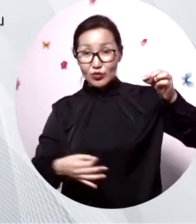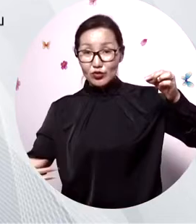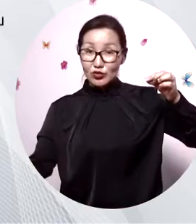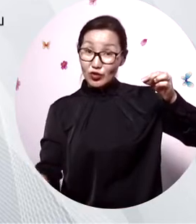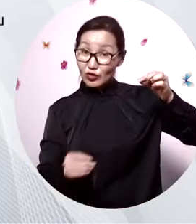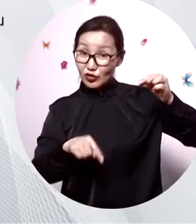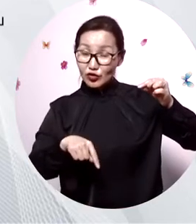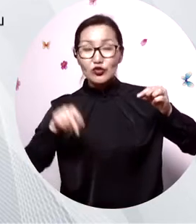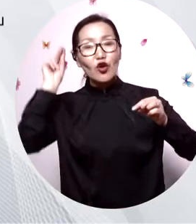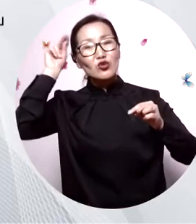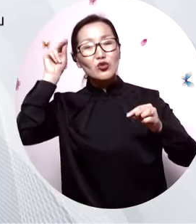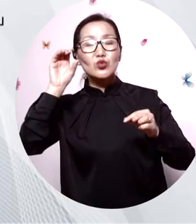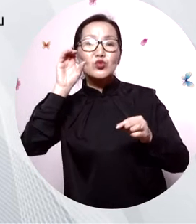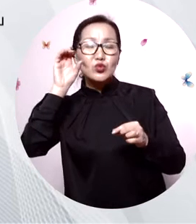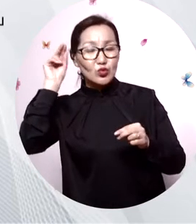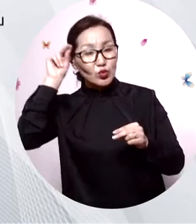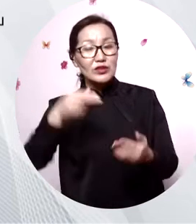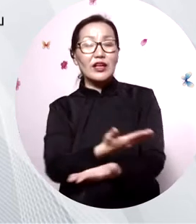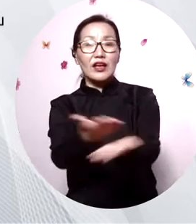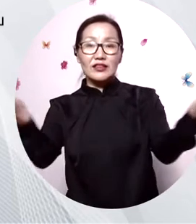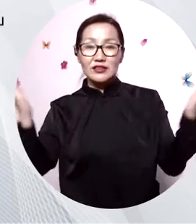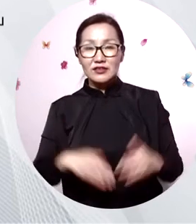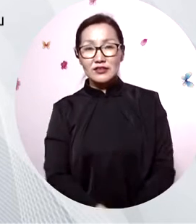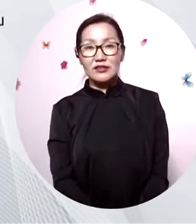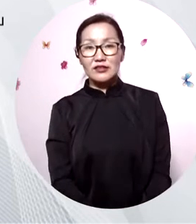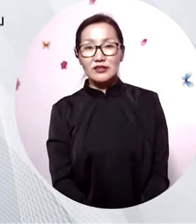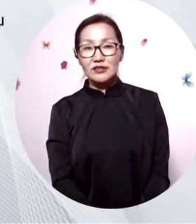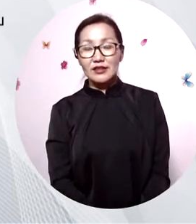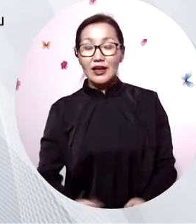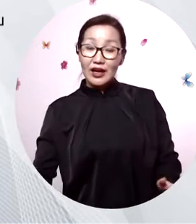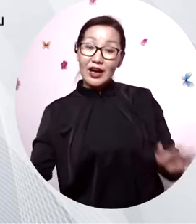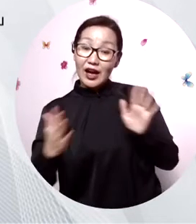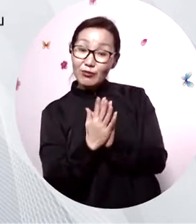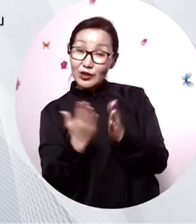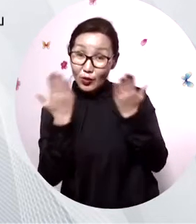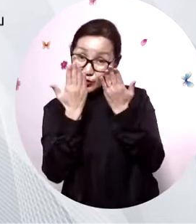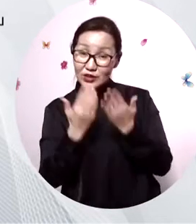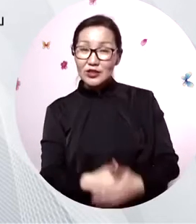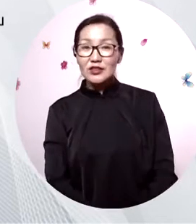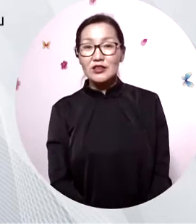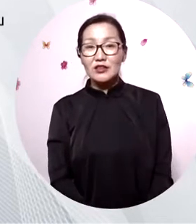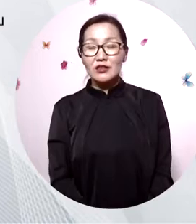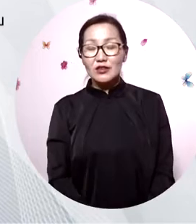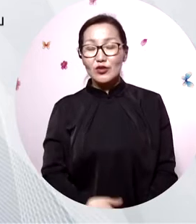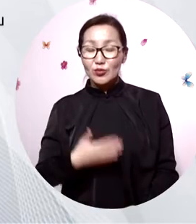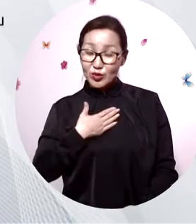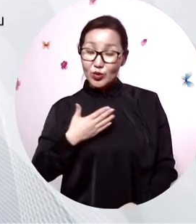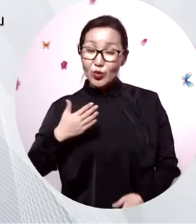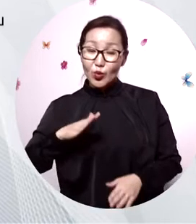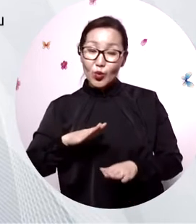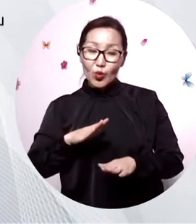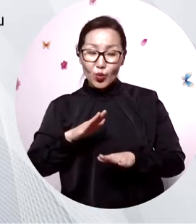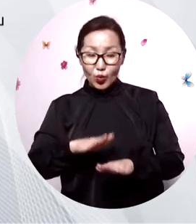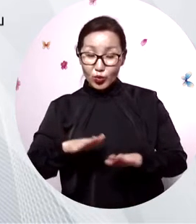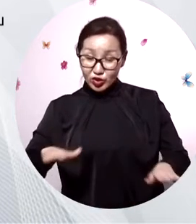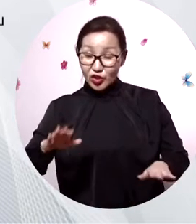хуур хөгжмөө тоглож сурцгаая гэсэн их байна. За, хамтдаа уншицгаая. Би